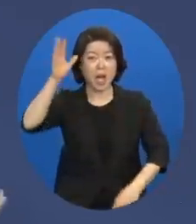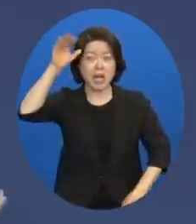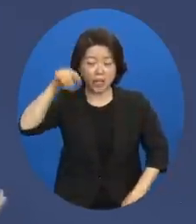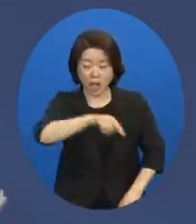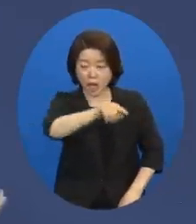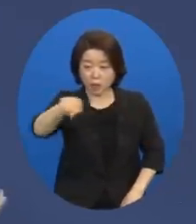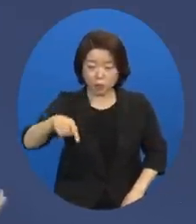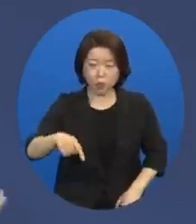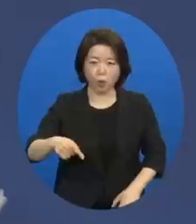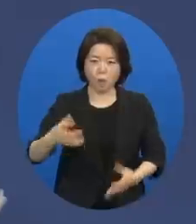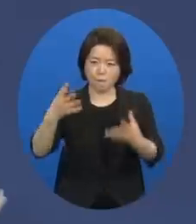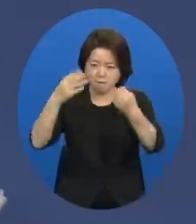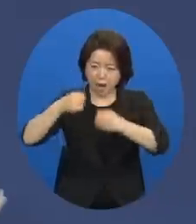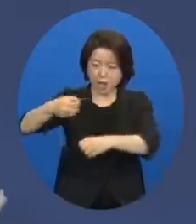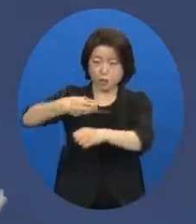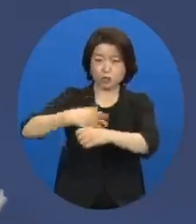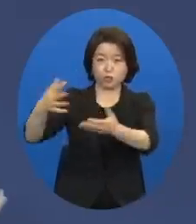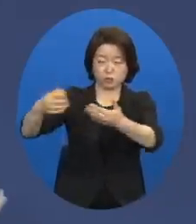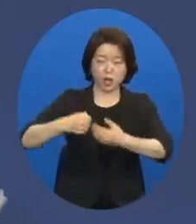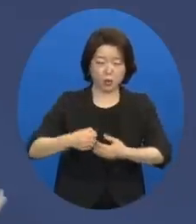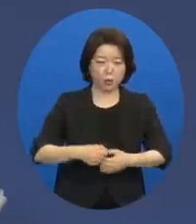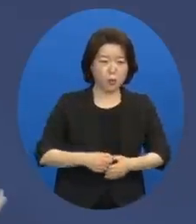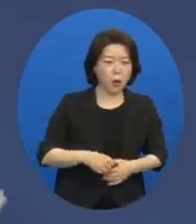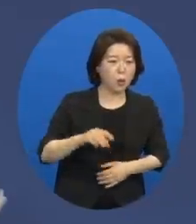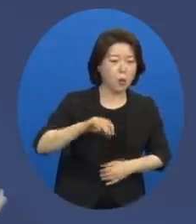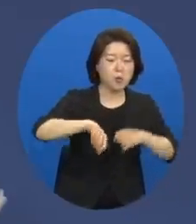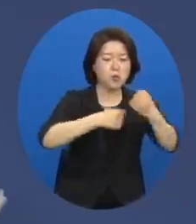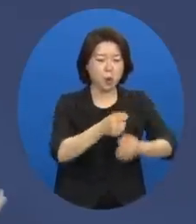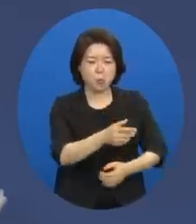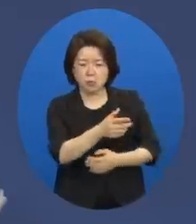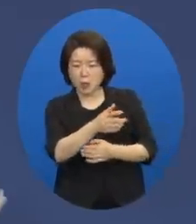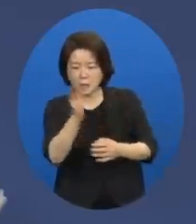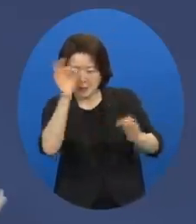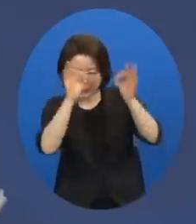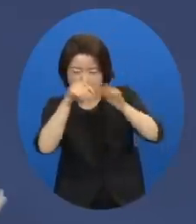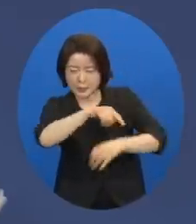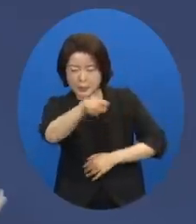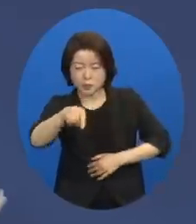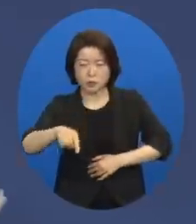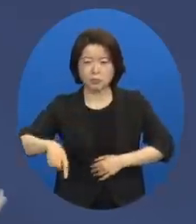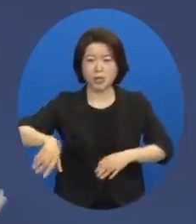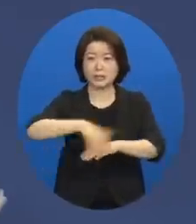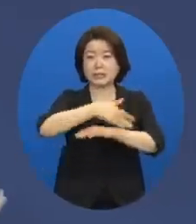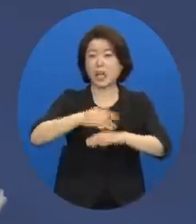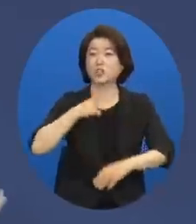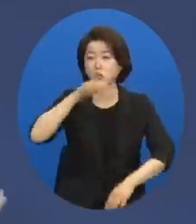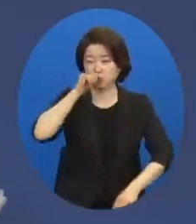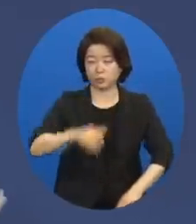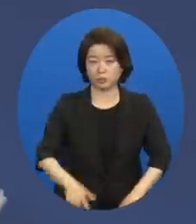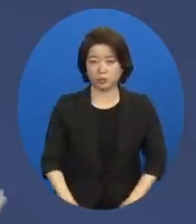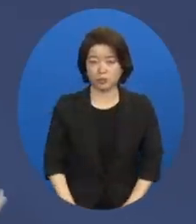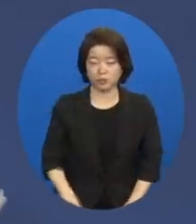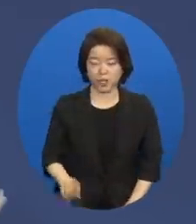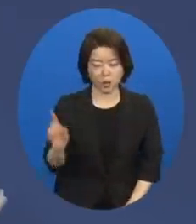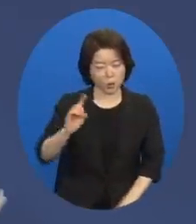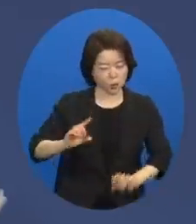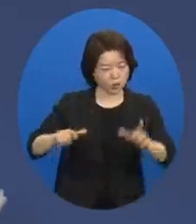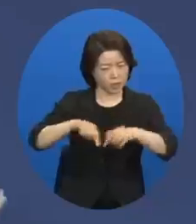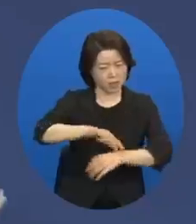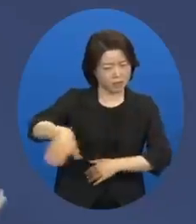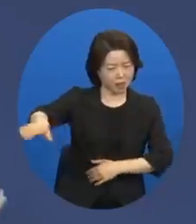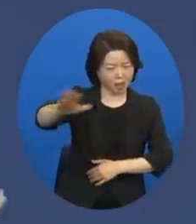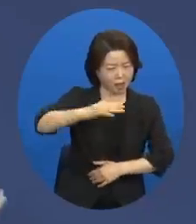경주도 다니고 사냥도 다니고 이러신 분이었어요. 제 어릴 때 기억에. 그런데 어느 날 이 모든 것들을